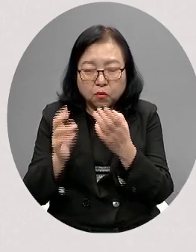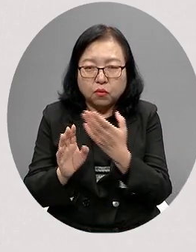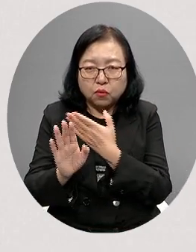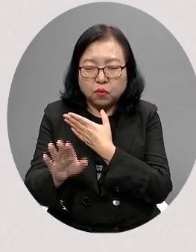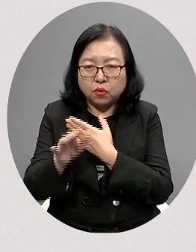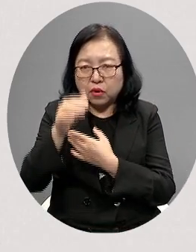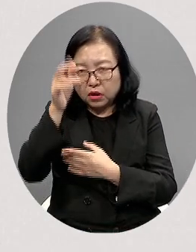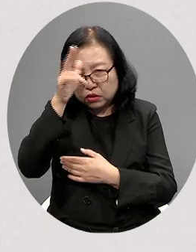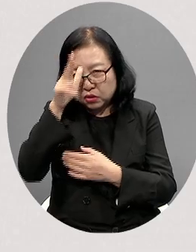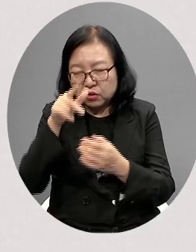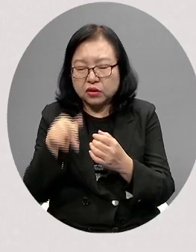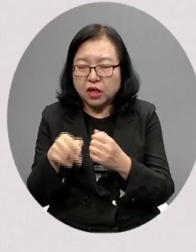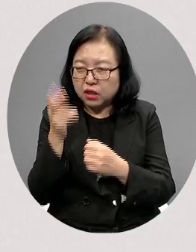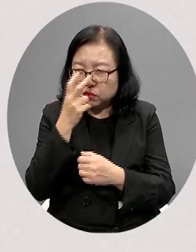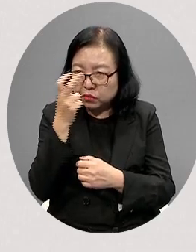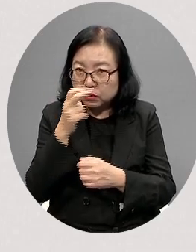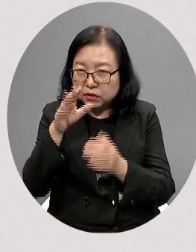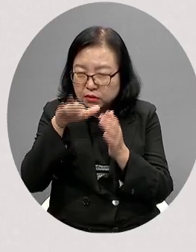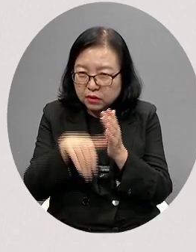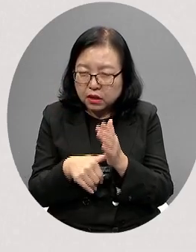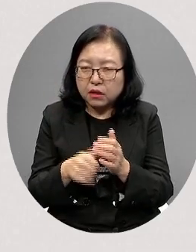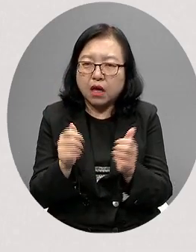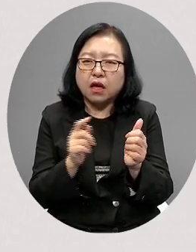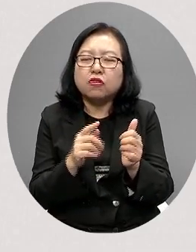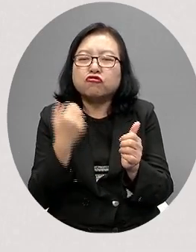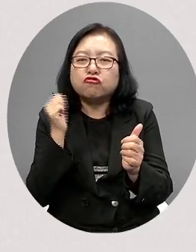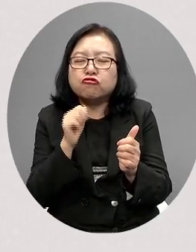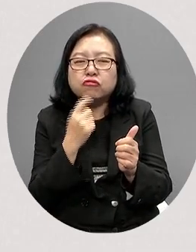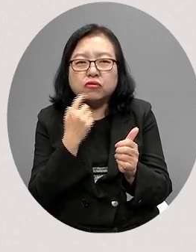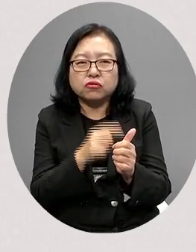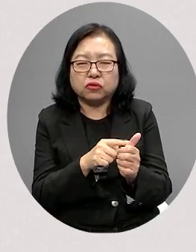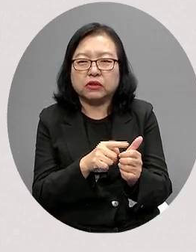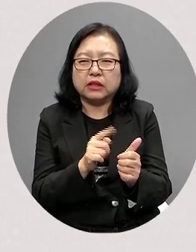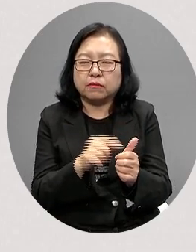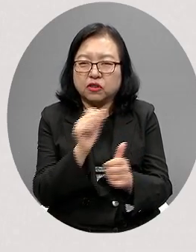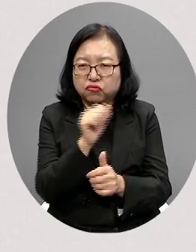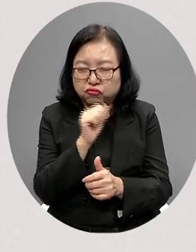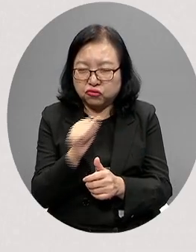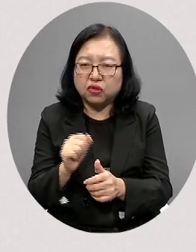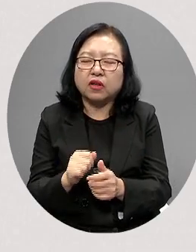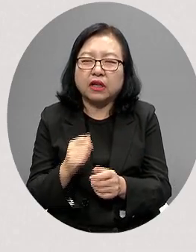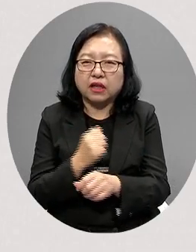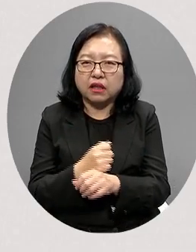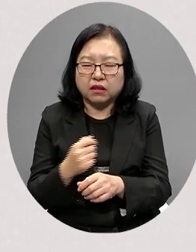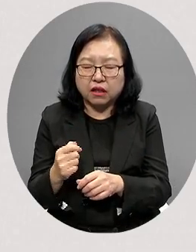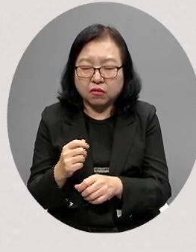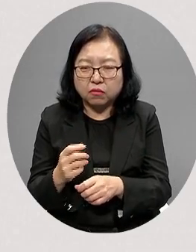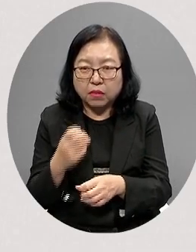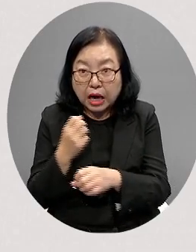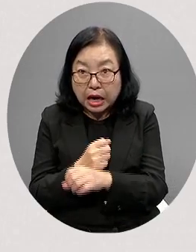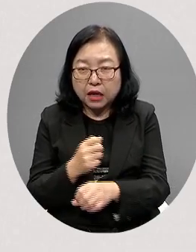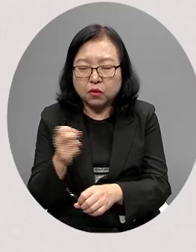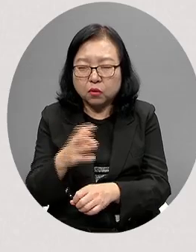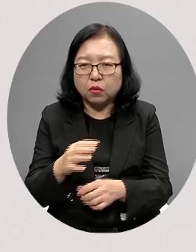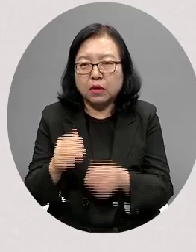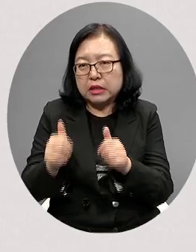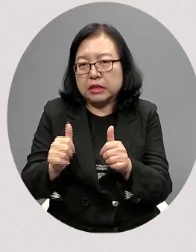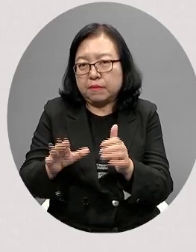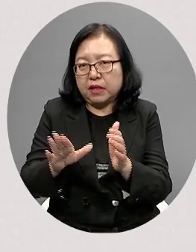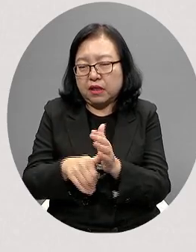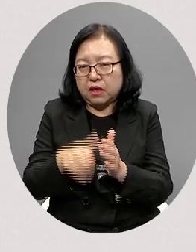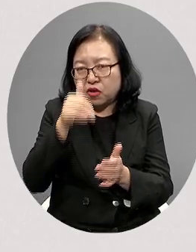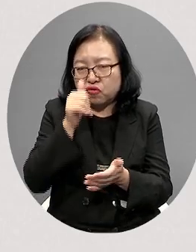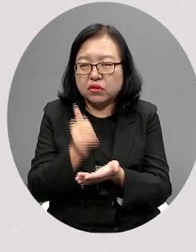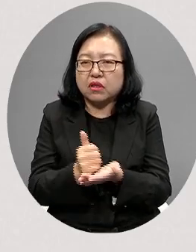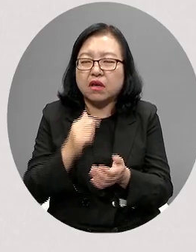남성이 운전했다고 수차례 진술해 범인 도피 방조가 인정되고 재판 과정에서 범행을 부인해 반성하는게 맞는지